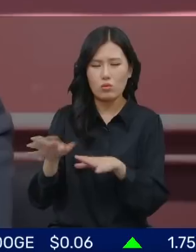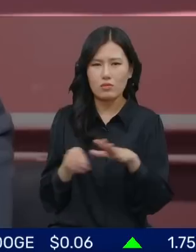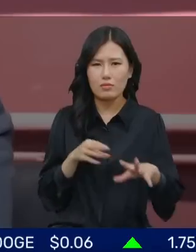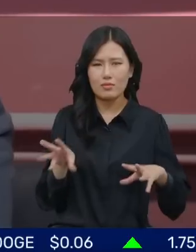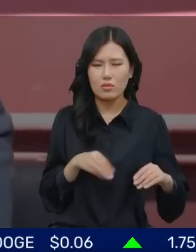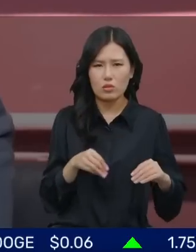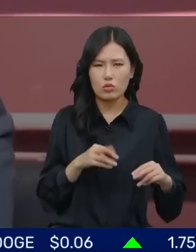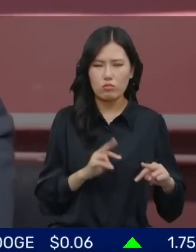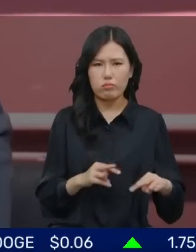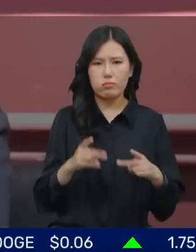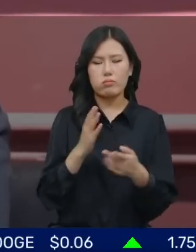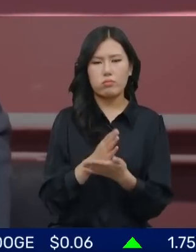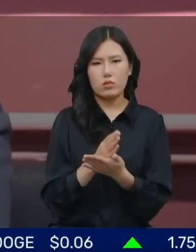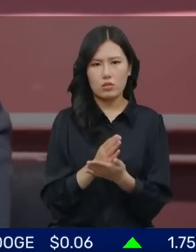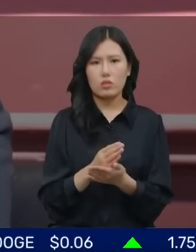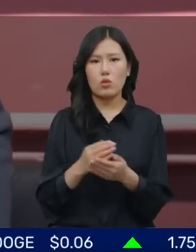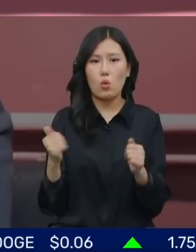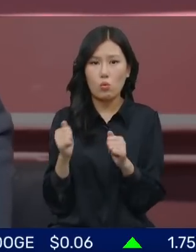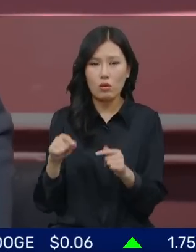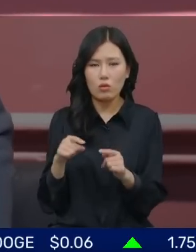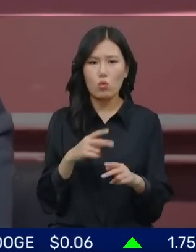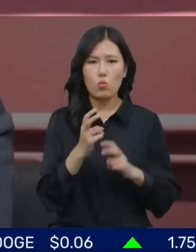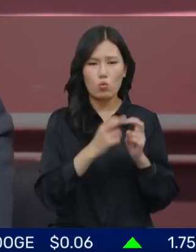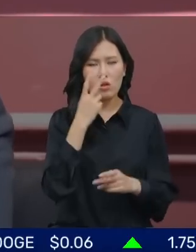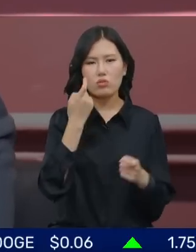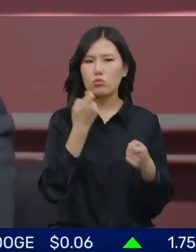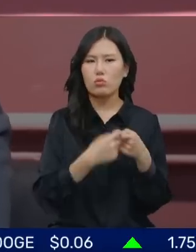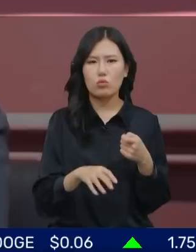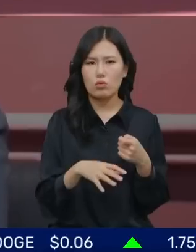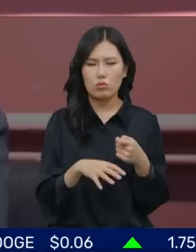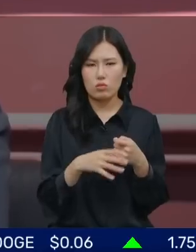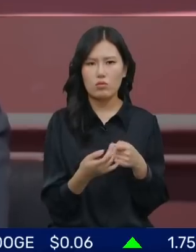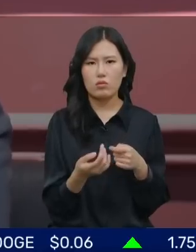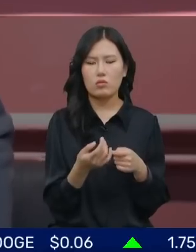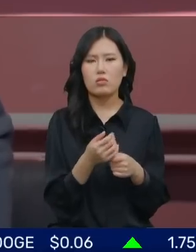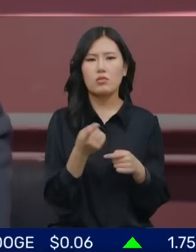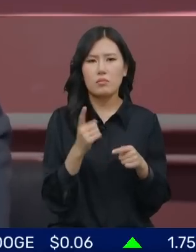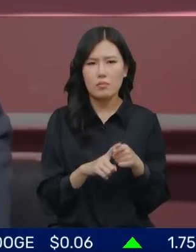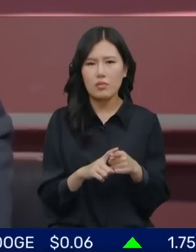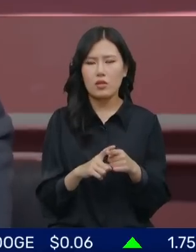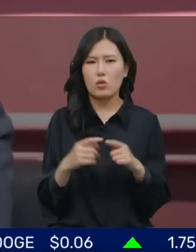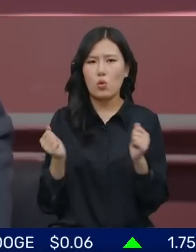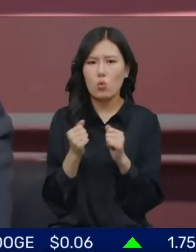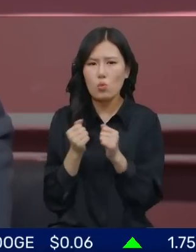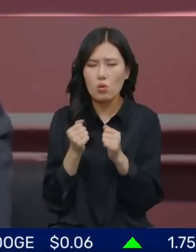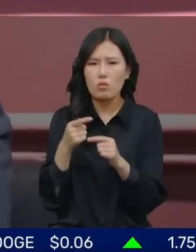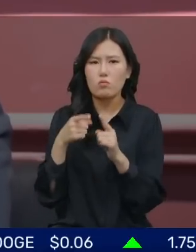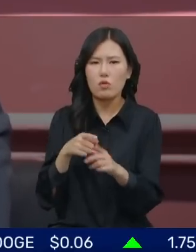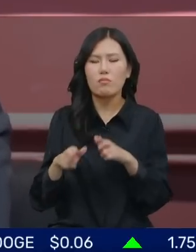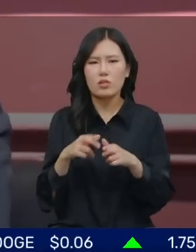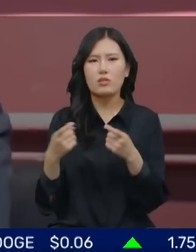бизнес бол үйлдвэрлэл явуулахад айгүй тохиромжгүй. А дээрэс нь бол одоо үйлрэлийн нөлөөтэй бизнес голцоо байдаг. Ийм сул талтай